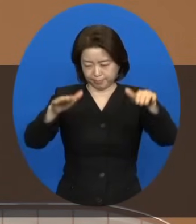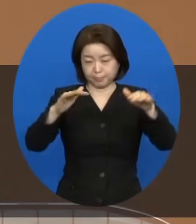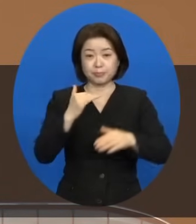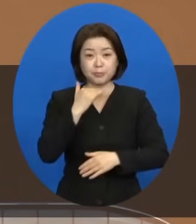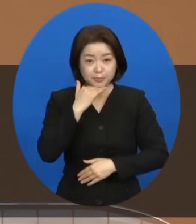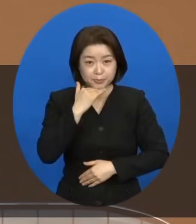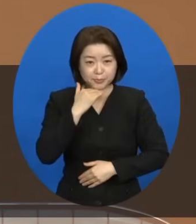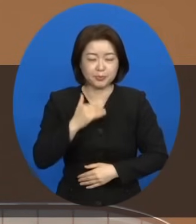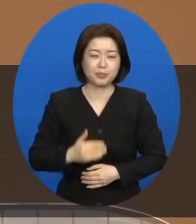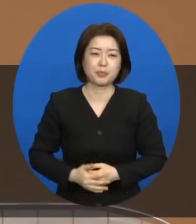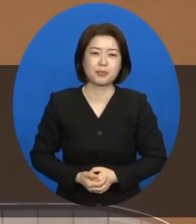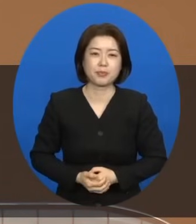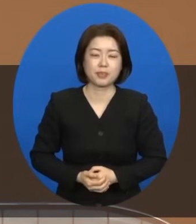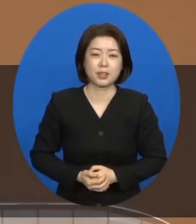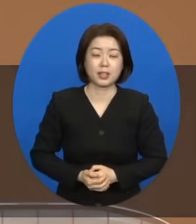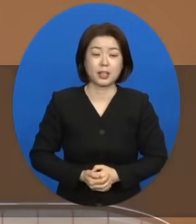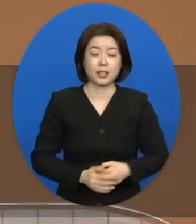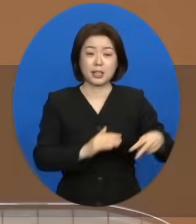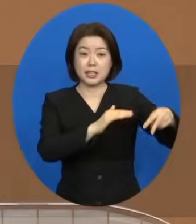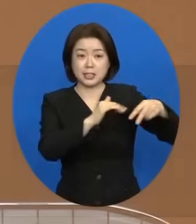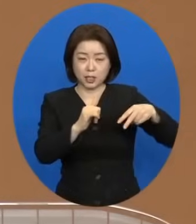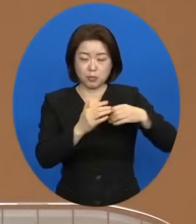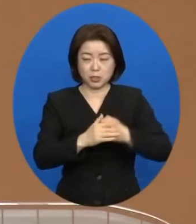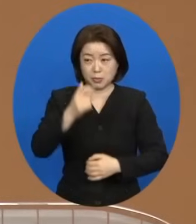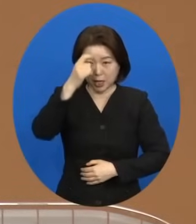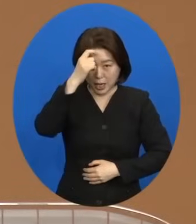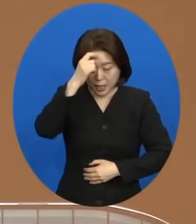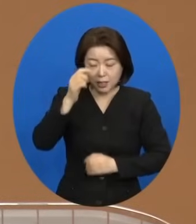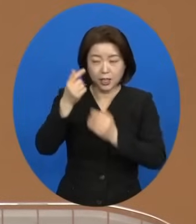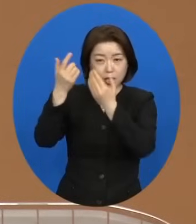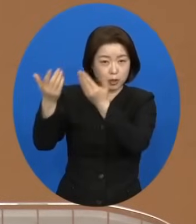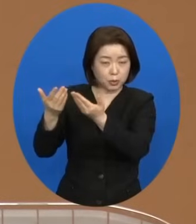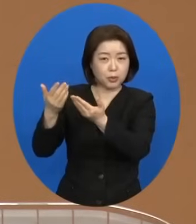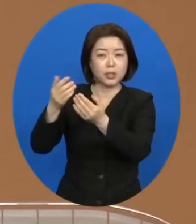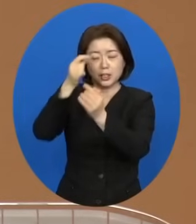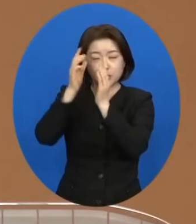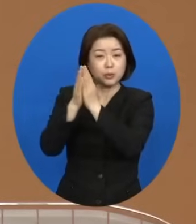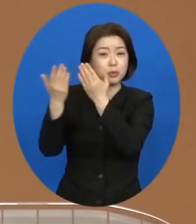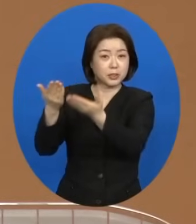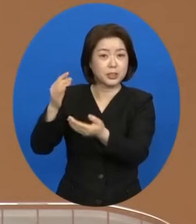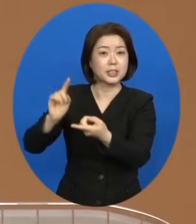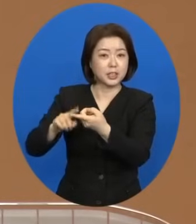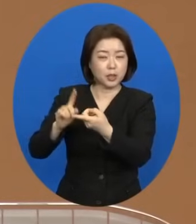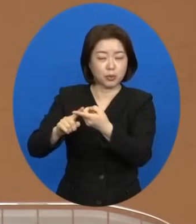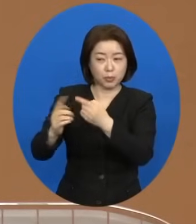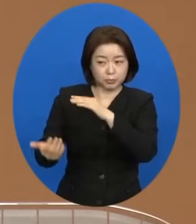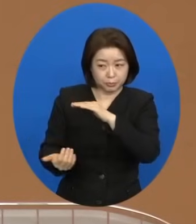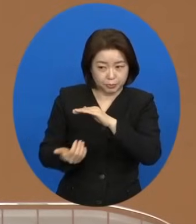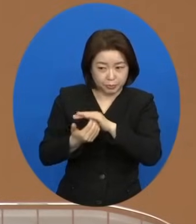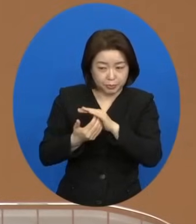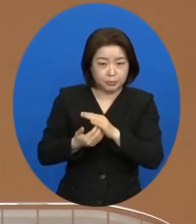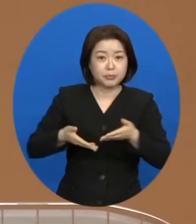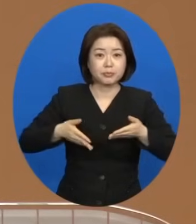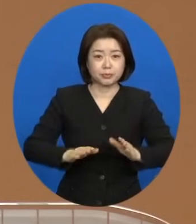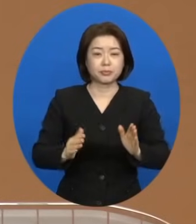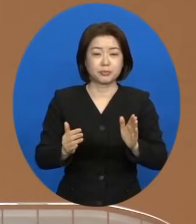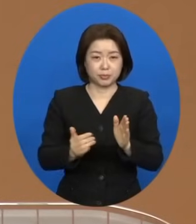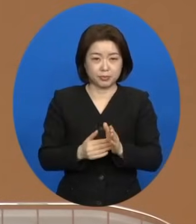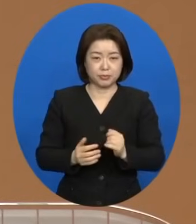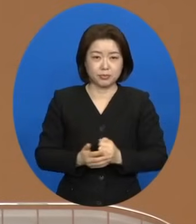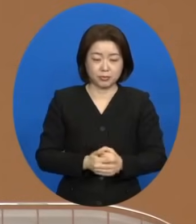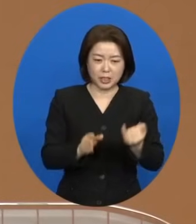기다리십니다 사무엘은 하나가 기도한 대로 태어났습니다 단지 부림 여성에 단지 한 아들 정도가